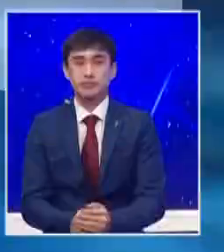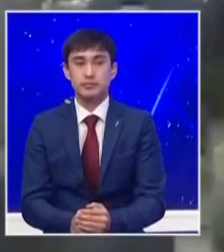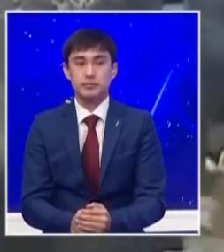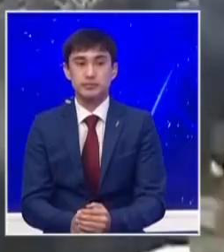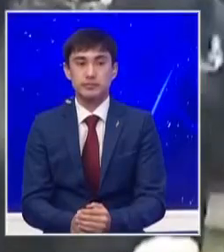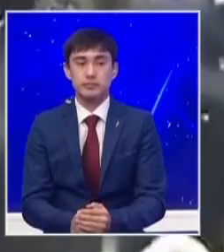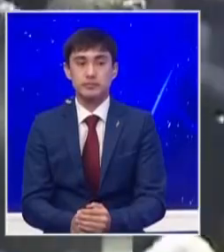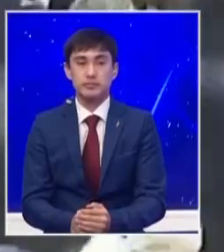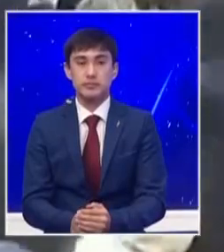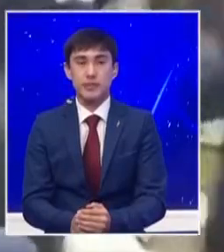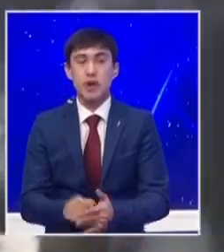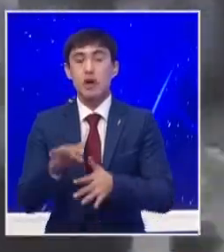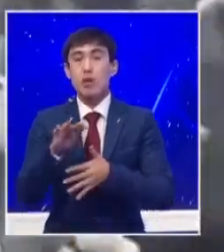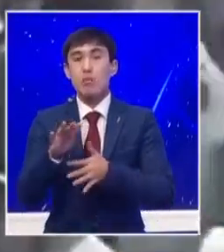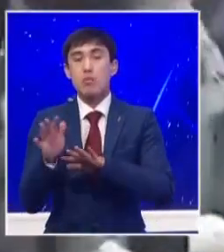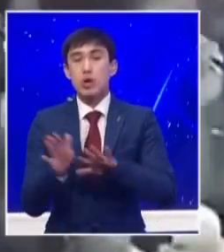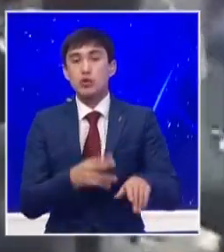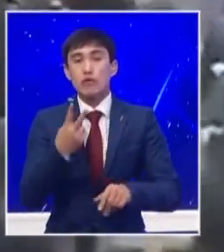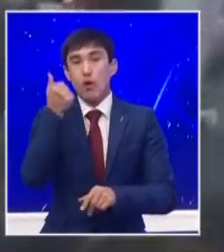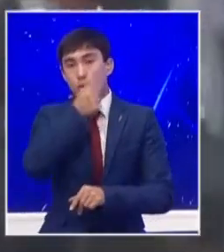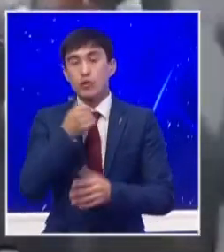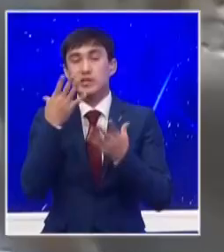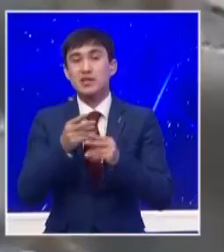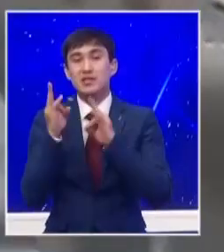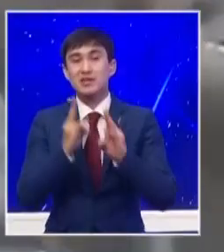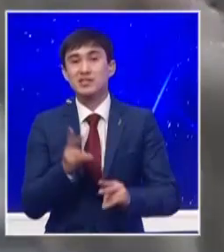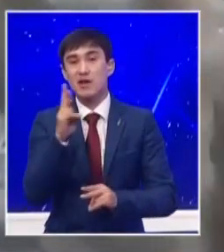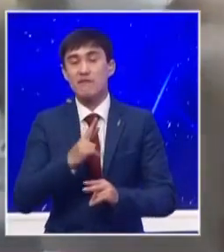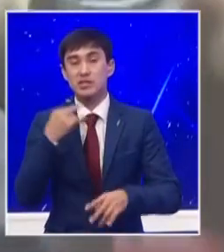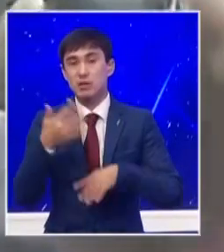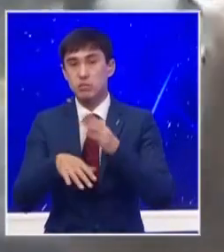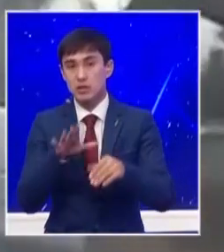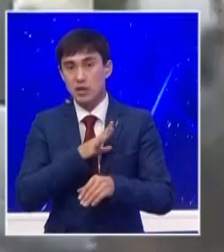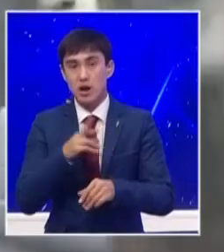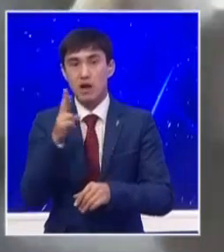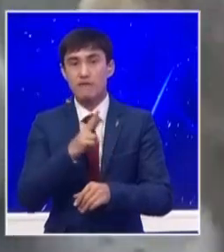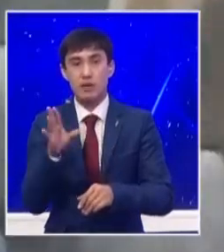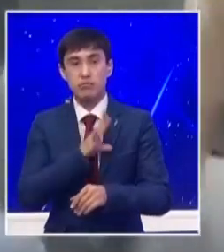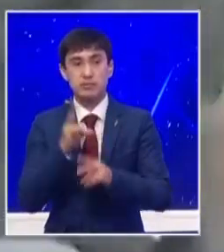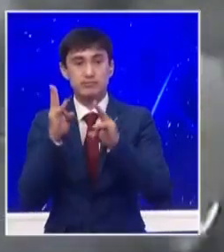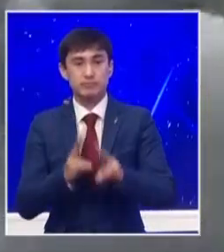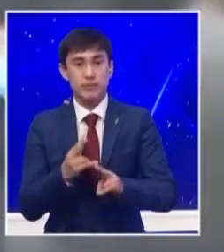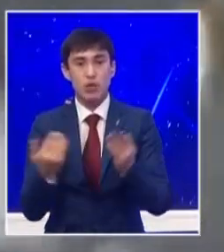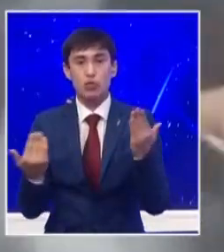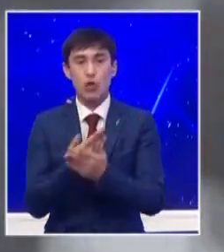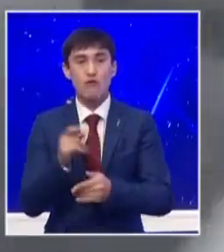направлении прошло ровно 2 года со дня трагических январских событий контар стал рубежом